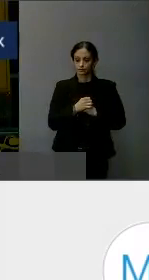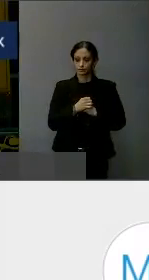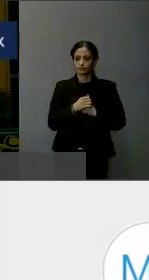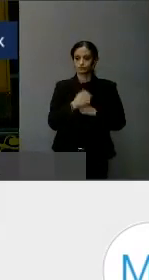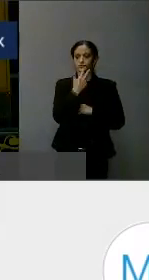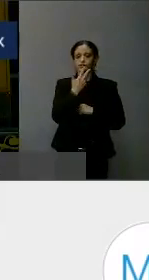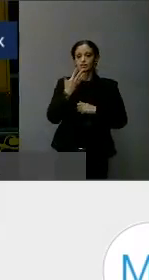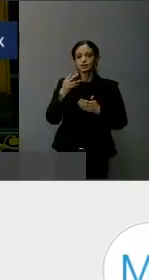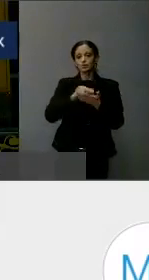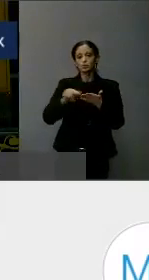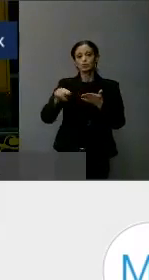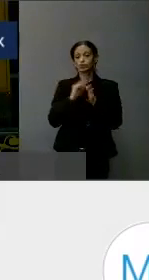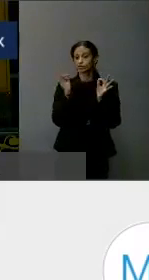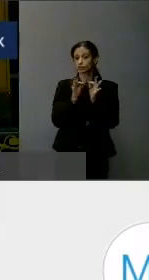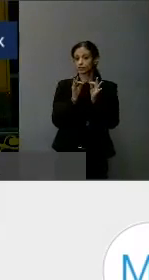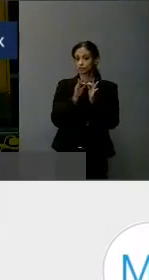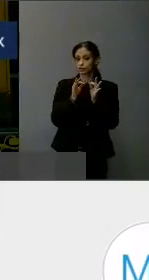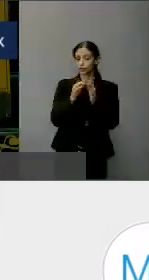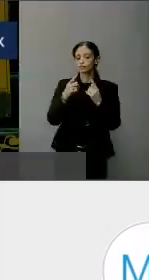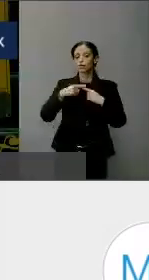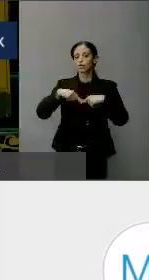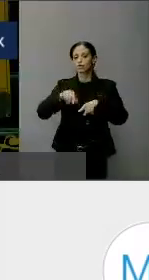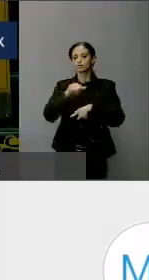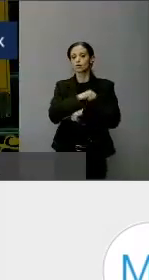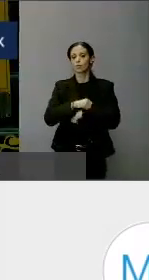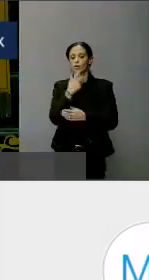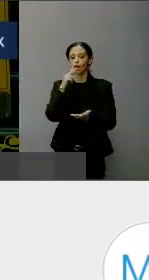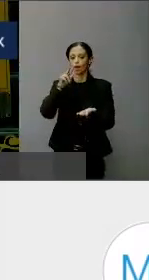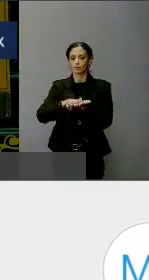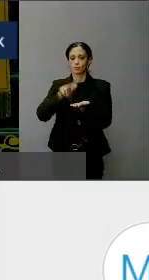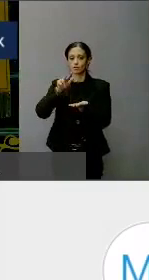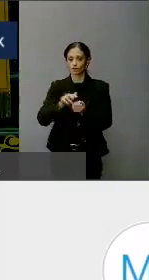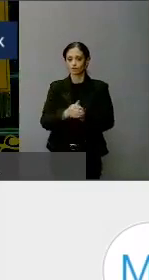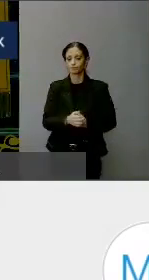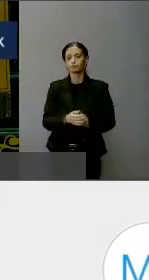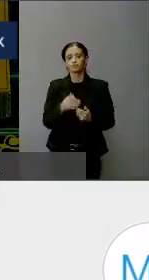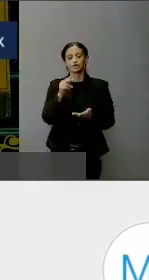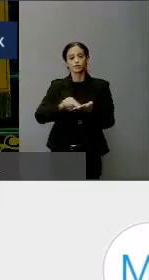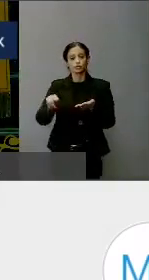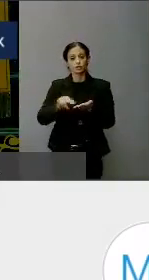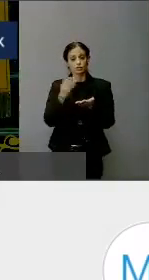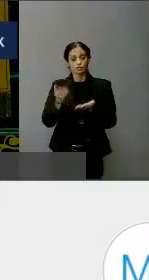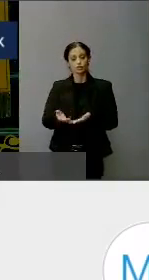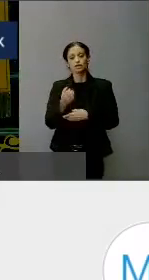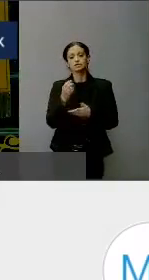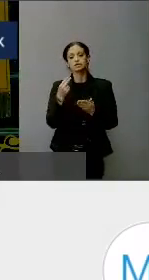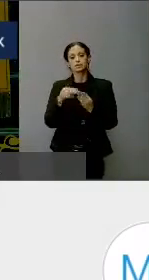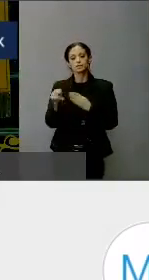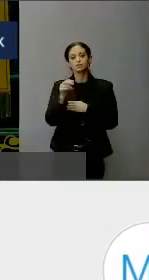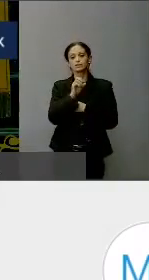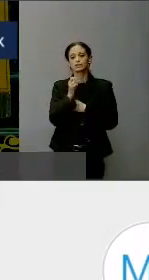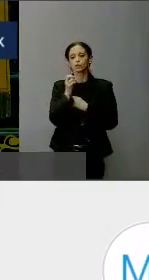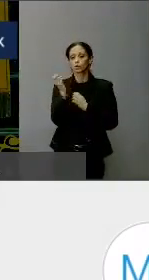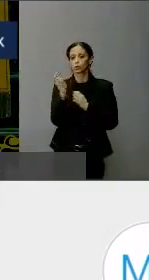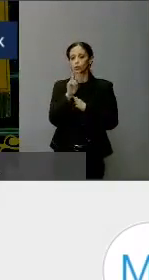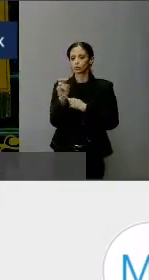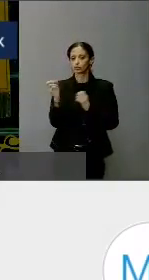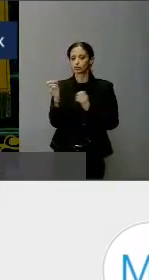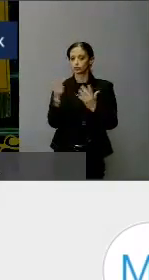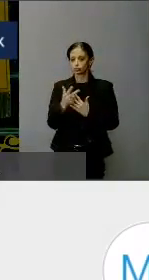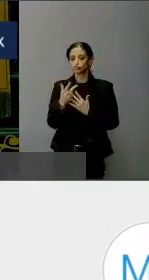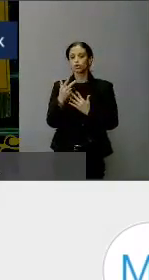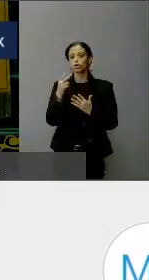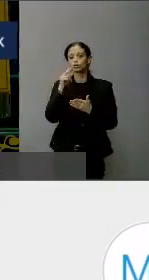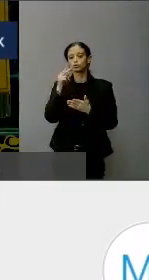35 voti con il consiglio comunale approva dotazione ora numero 218 un parere